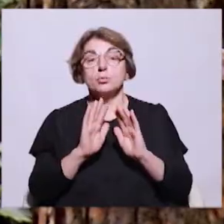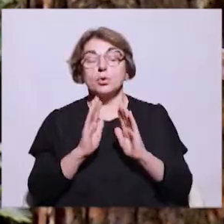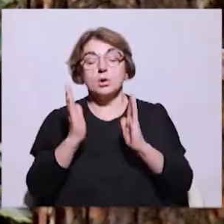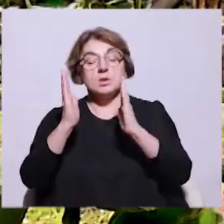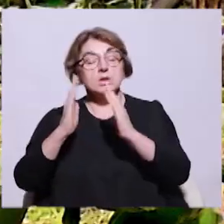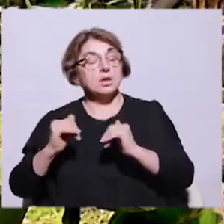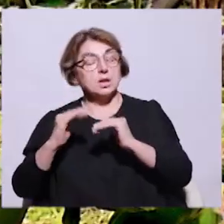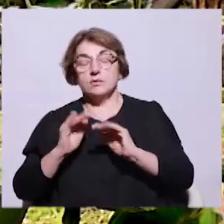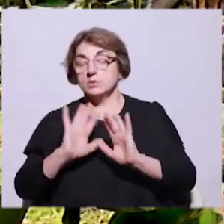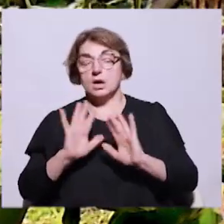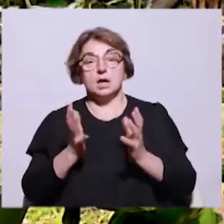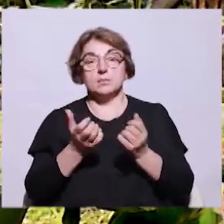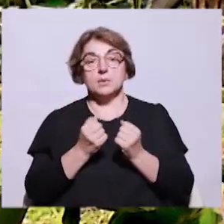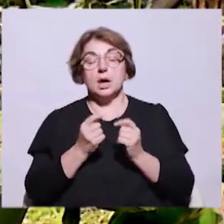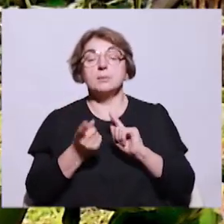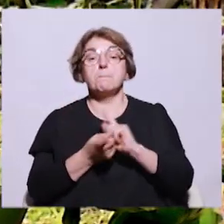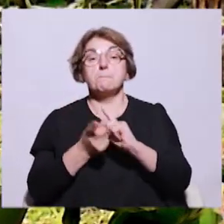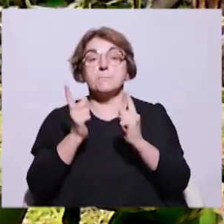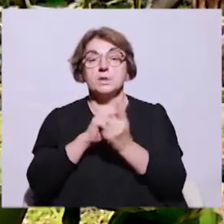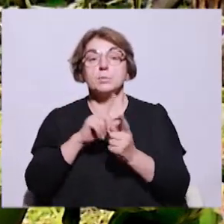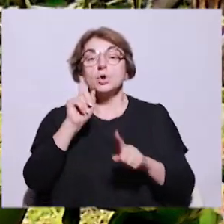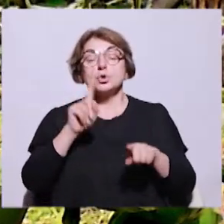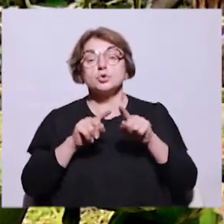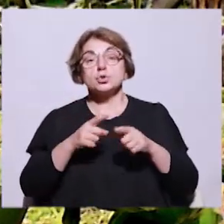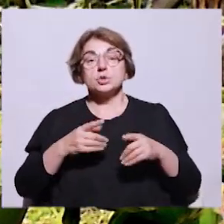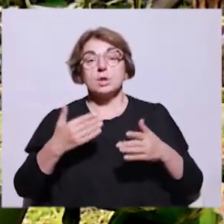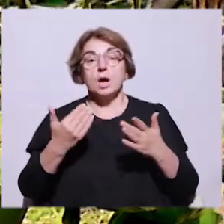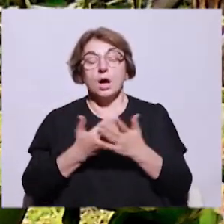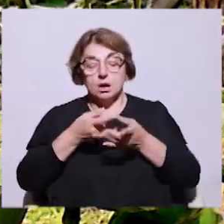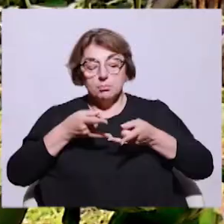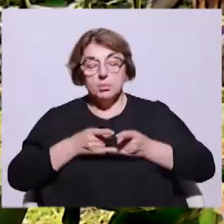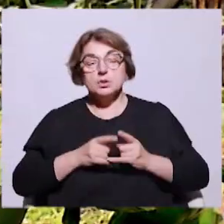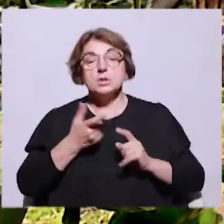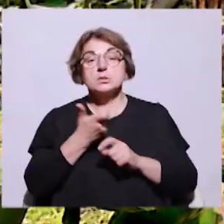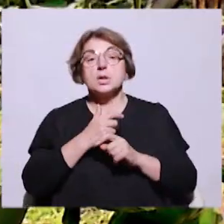ნგრევით არ მთავრდება და არამედ პირიქით, ხანდახან ბადებს დიდ